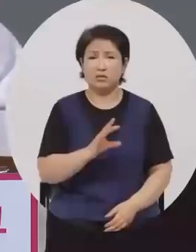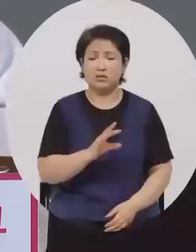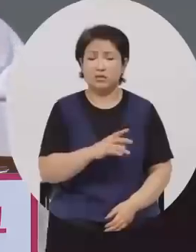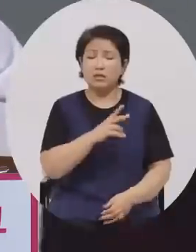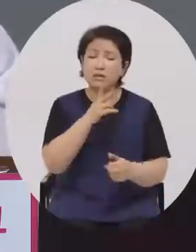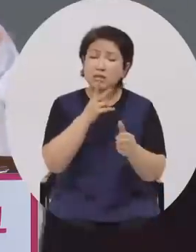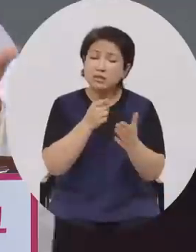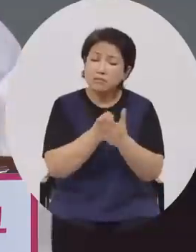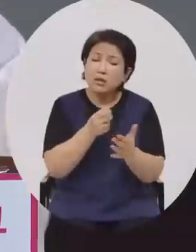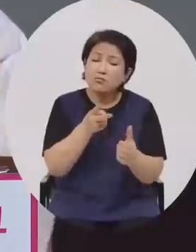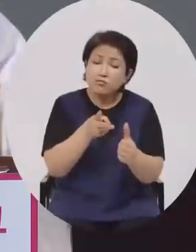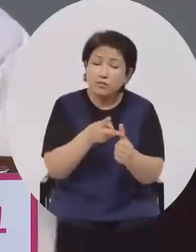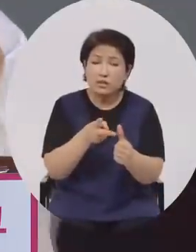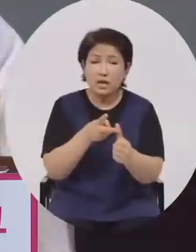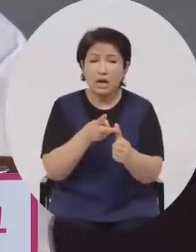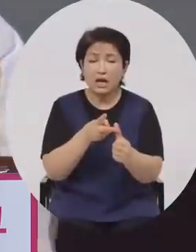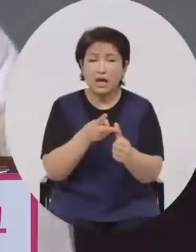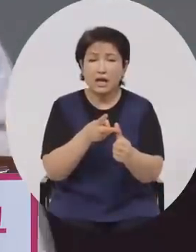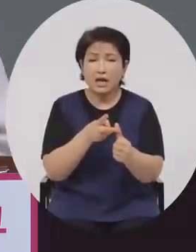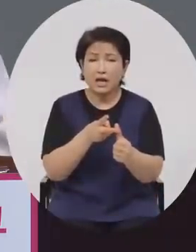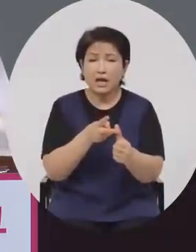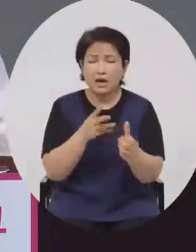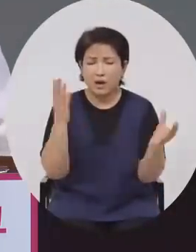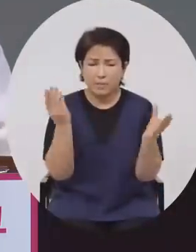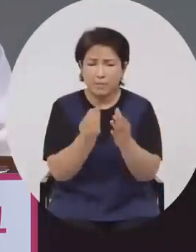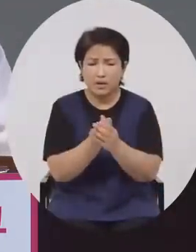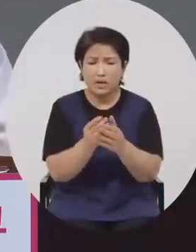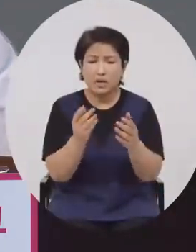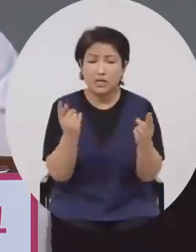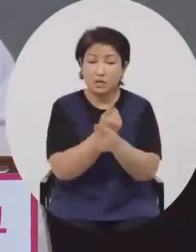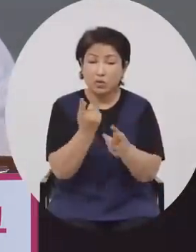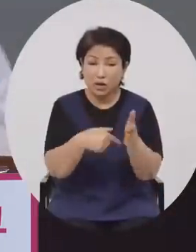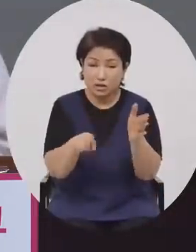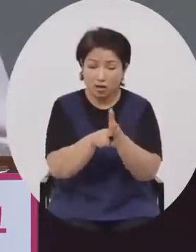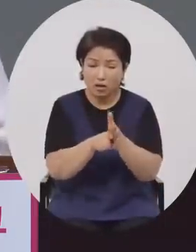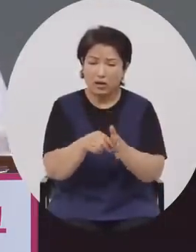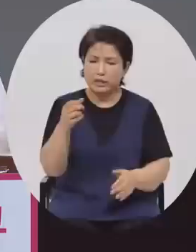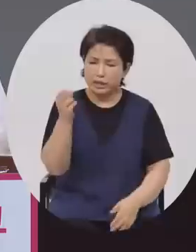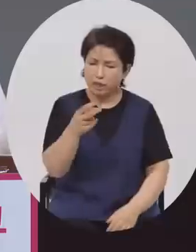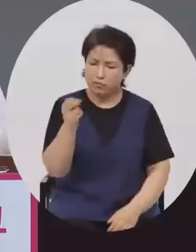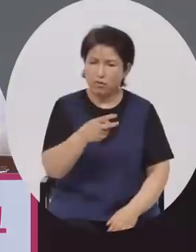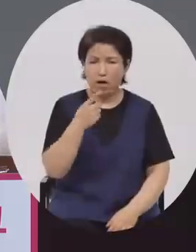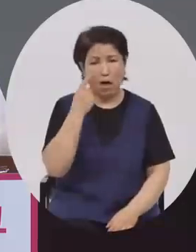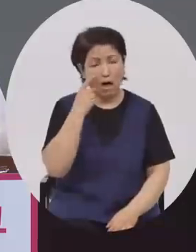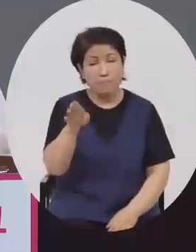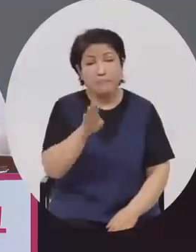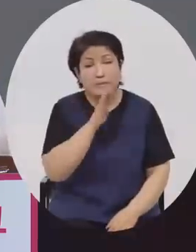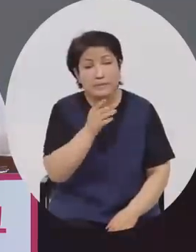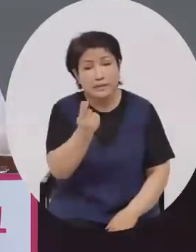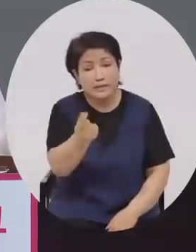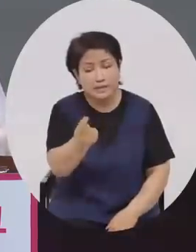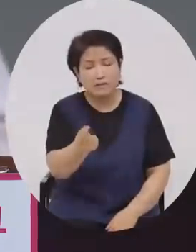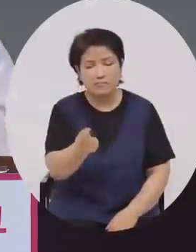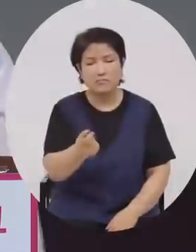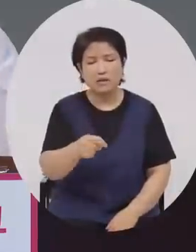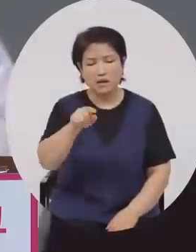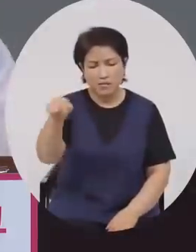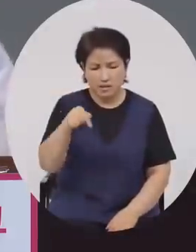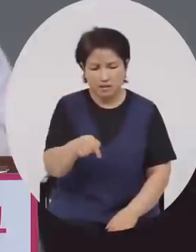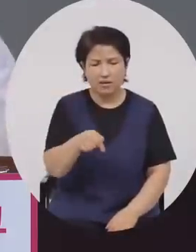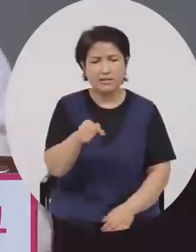그러면 이제 두 번째 이제 이거를 제대로 치료하려면 어떻게 한다고? 자주 해봐야 되나? 안 해봐야 되나? 자주 해봐야 돼.